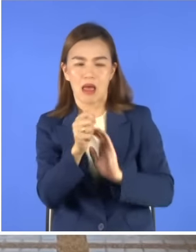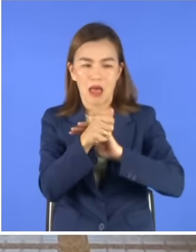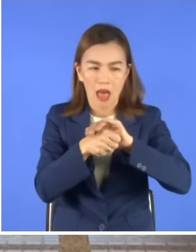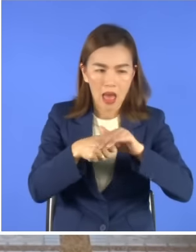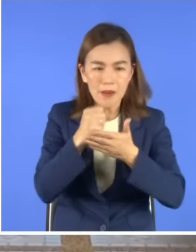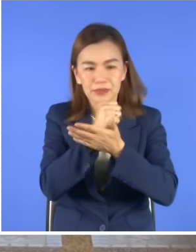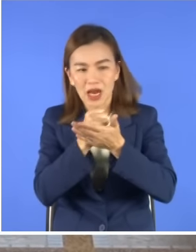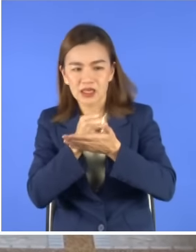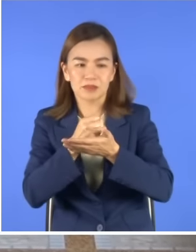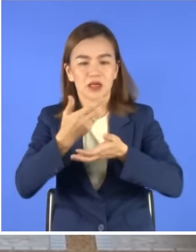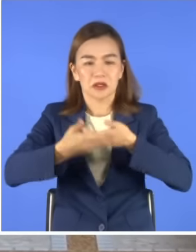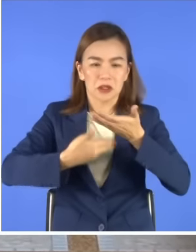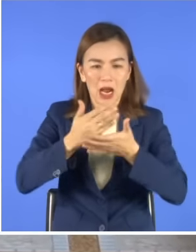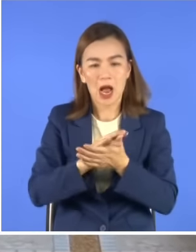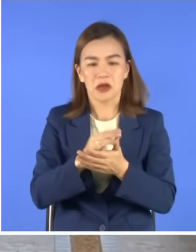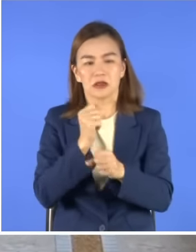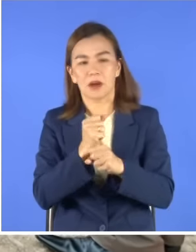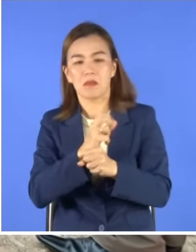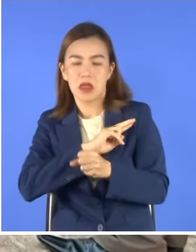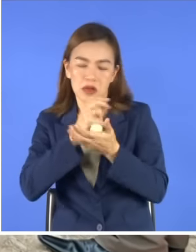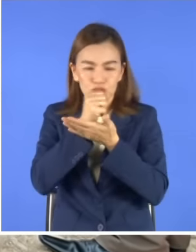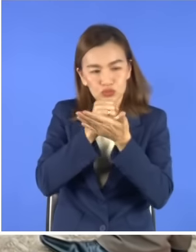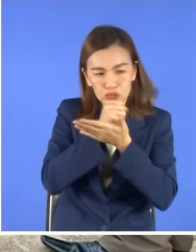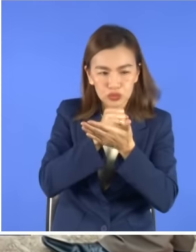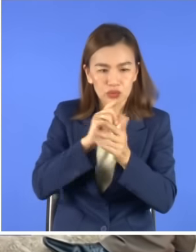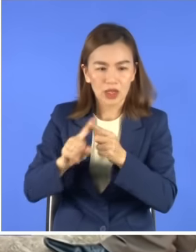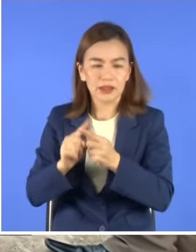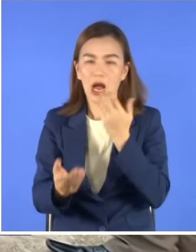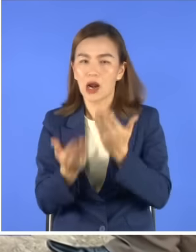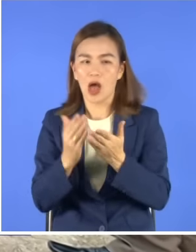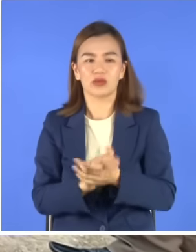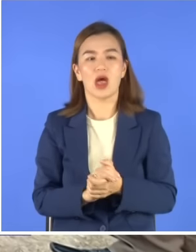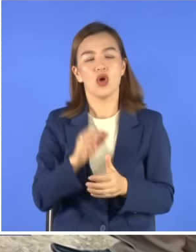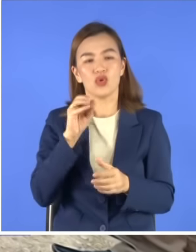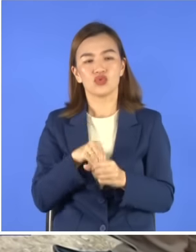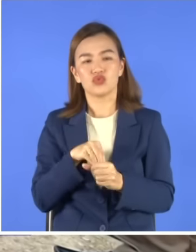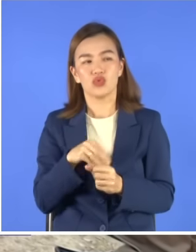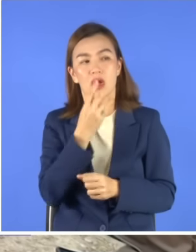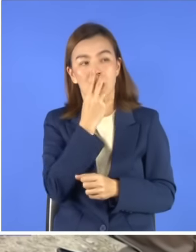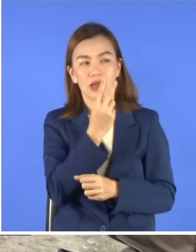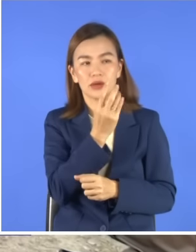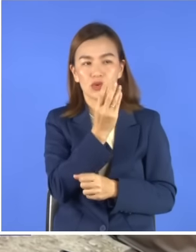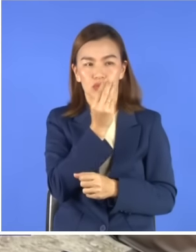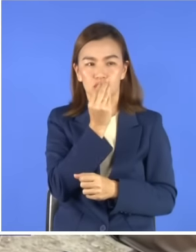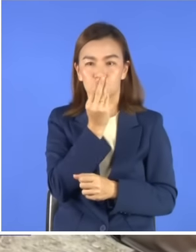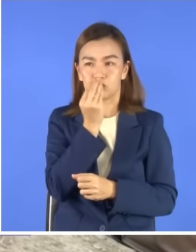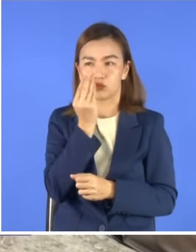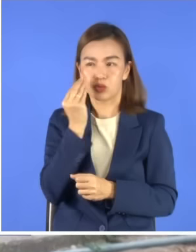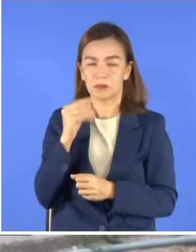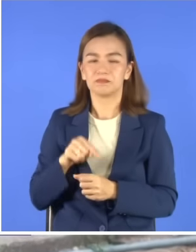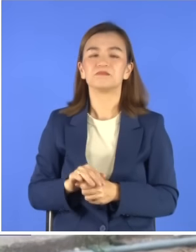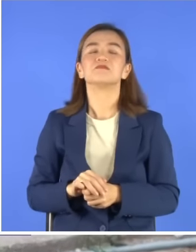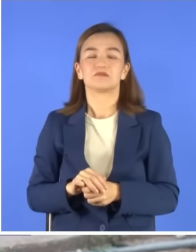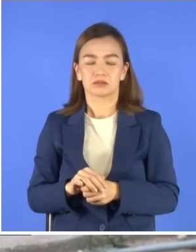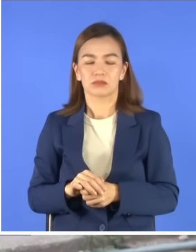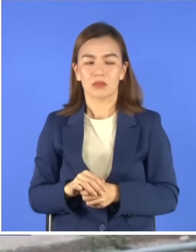เสพยาเสพติดอยู่ในกุฏิเสร็จปุ๊บอ่ะมั่นใจแล้วว่าการข่าวเราแม่นชัวๆก็เลยบอกกำลัง